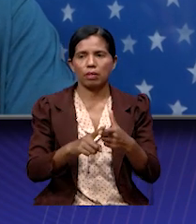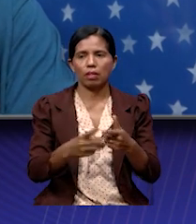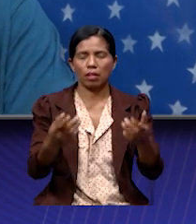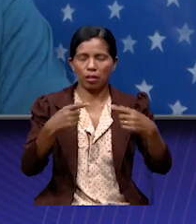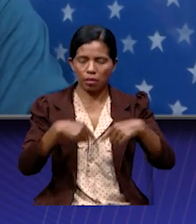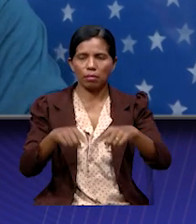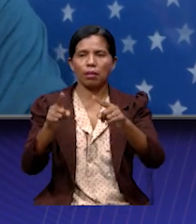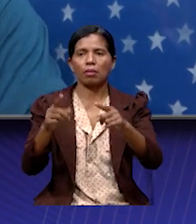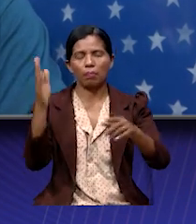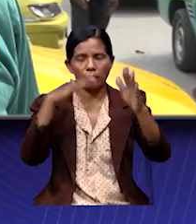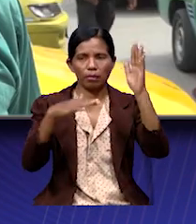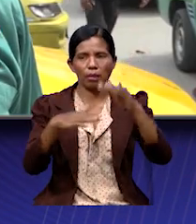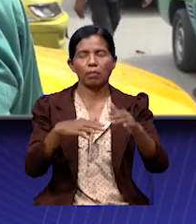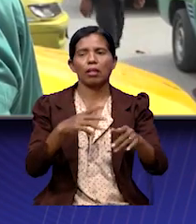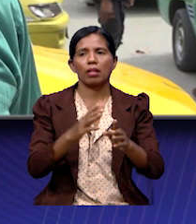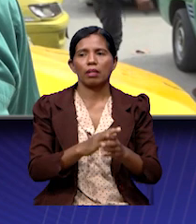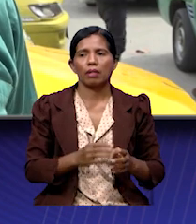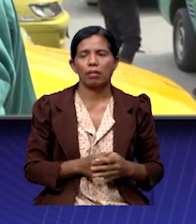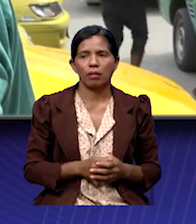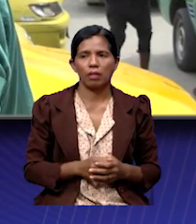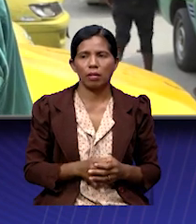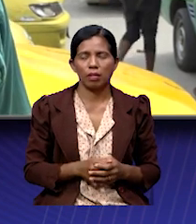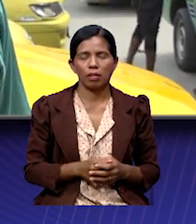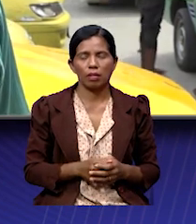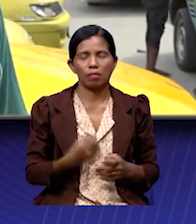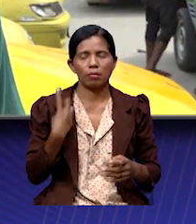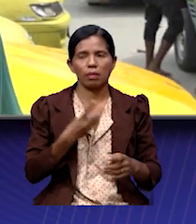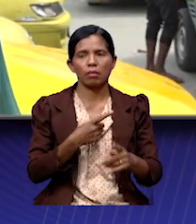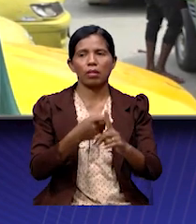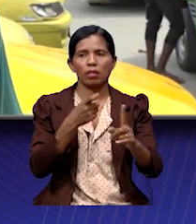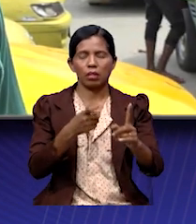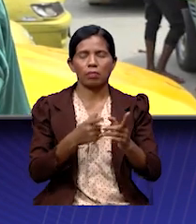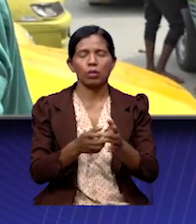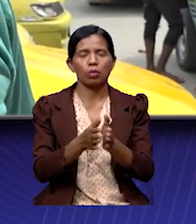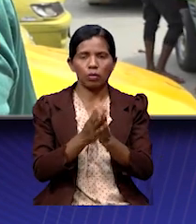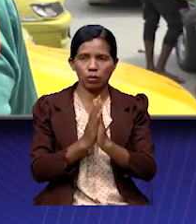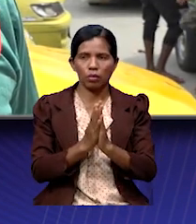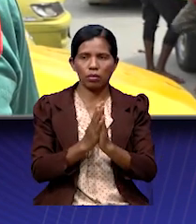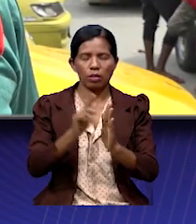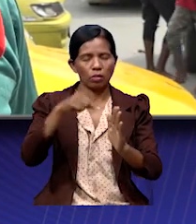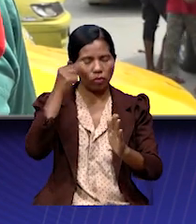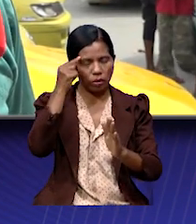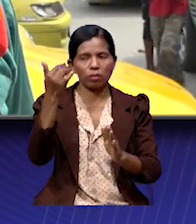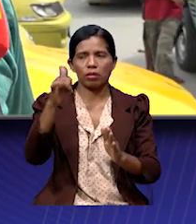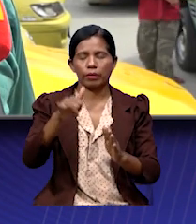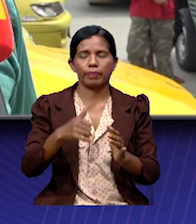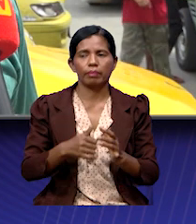fila me be problema pasajerus laya ta motorista taksista ami akar husul liu ba gobernur sira